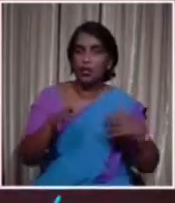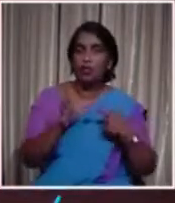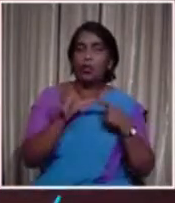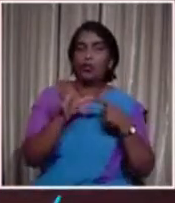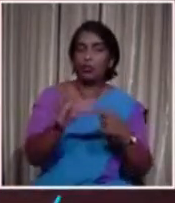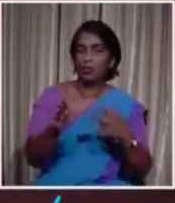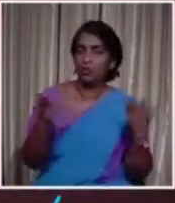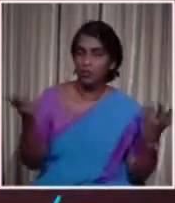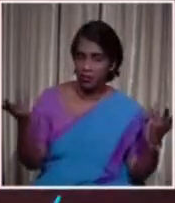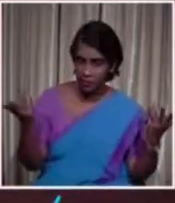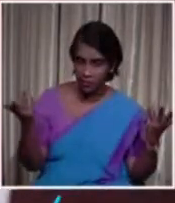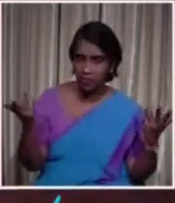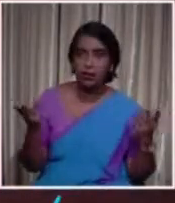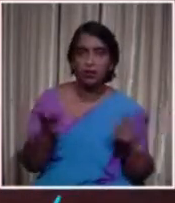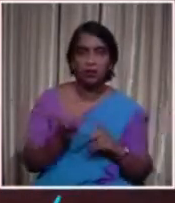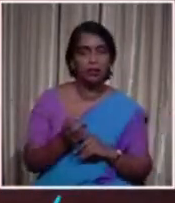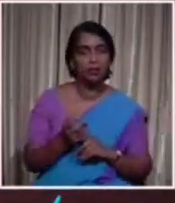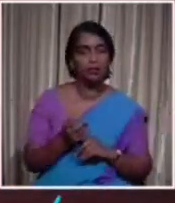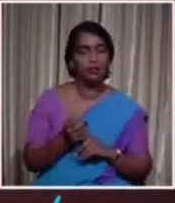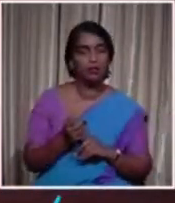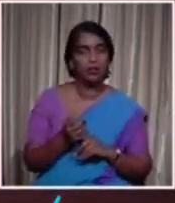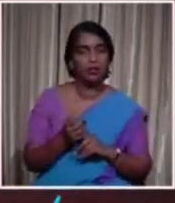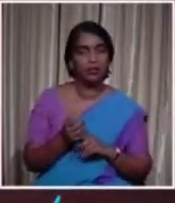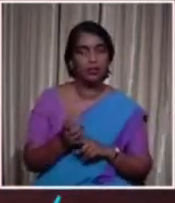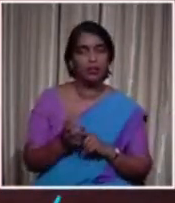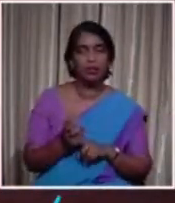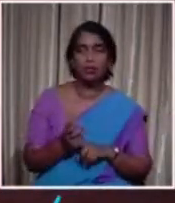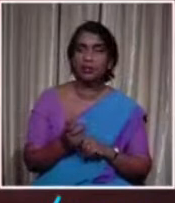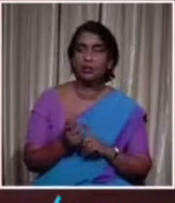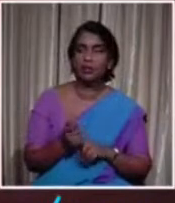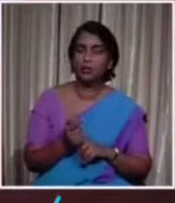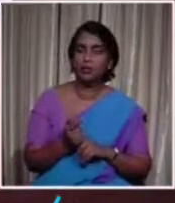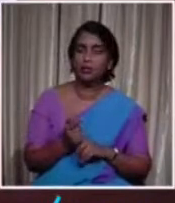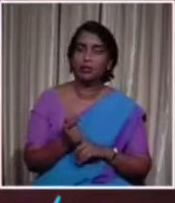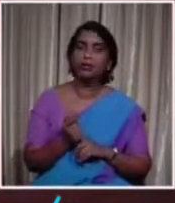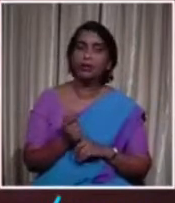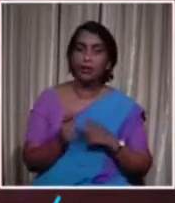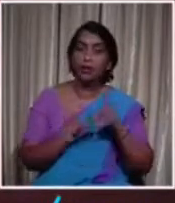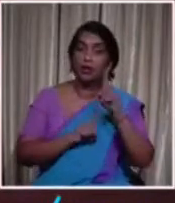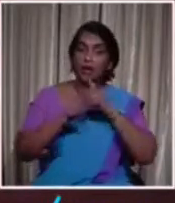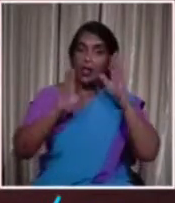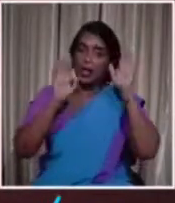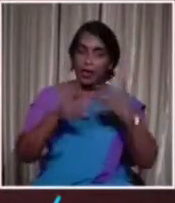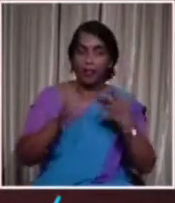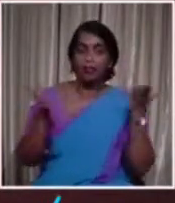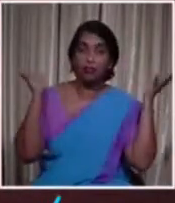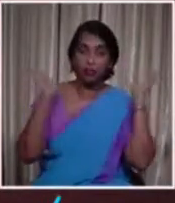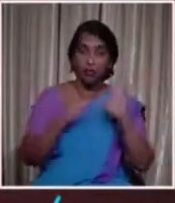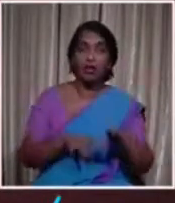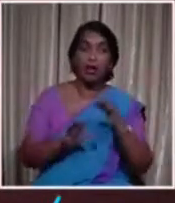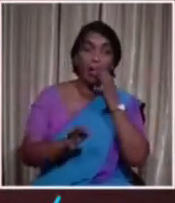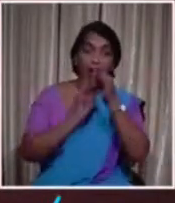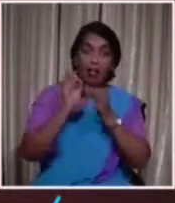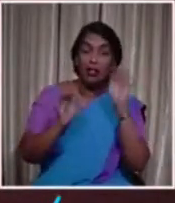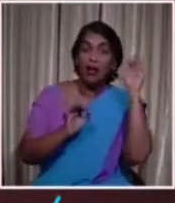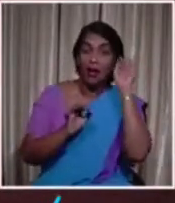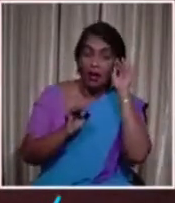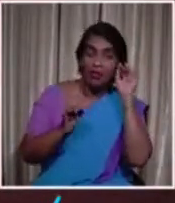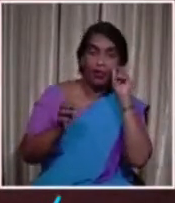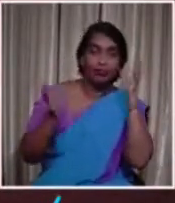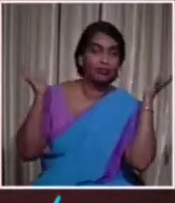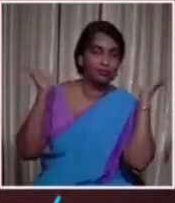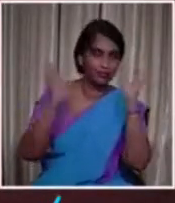බෑ. අර සමහර කට්ටියක් ඉන්නවා එන්නේ නෑ කියලා කිව්වා. හැබැයි ඒගොල්ලන්ගේ රැස්වීම වල සෙනග ඉන්නවා. මොකද අන්දරේගේ කතා අහන්නත් මිනිස්සු ගොඩක්